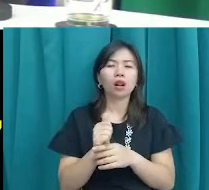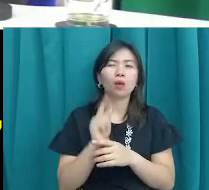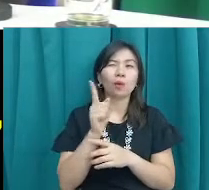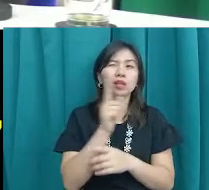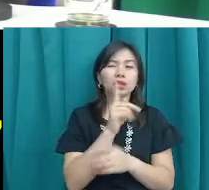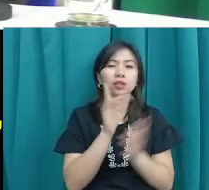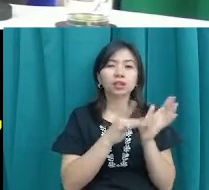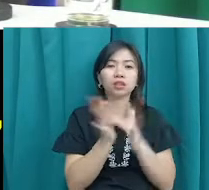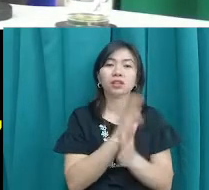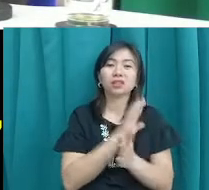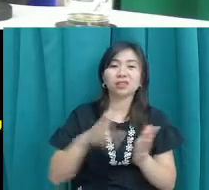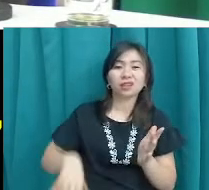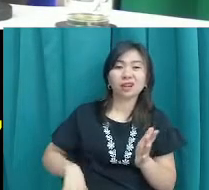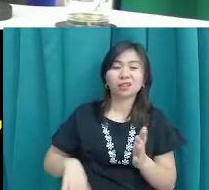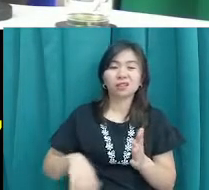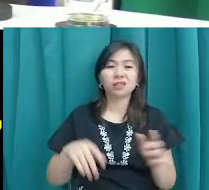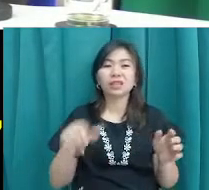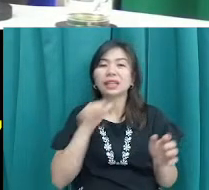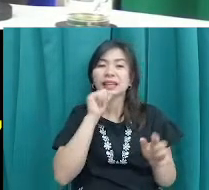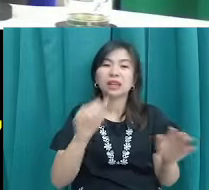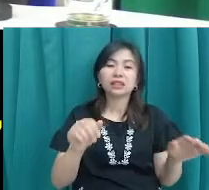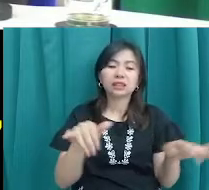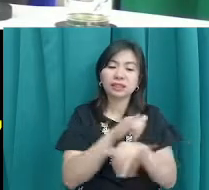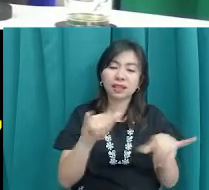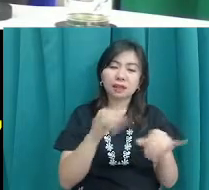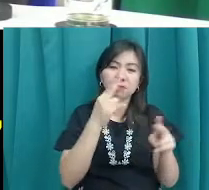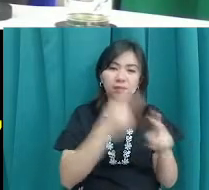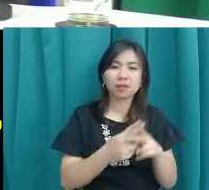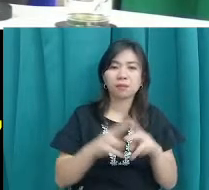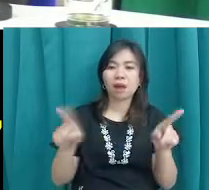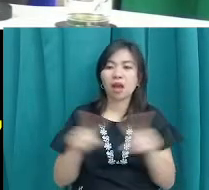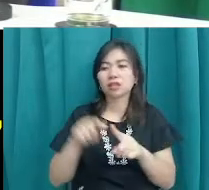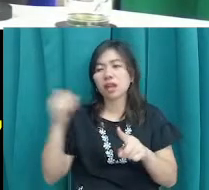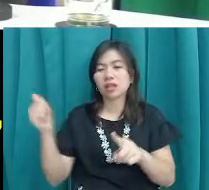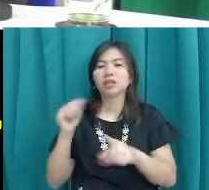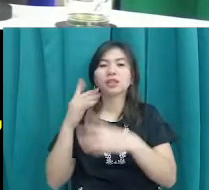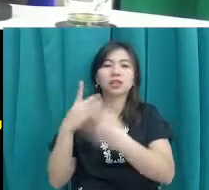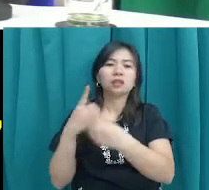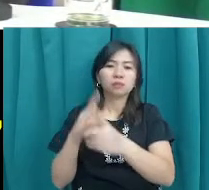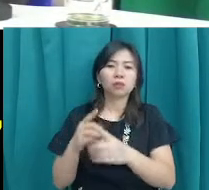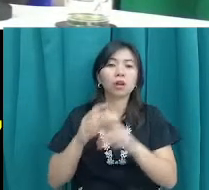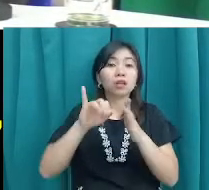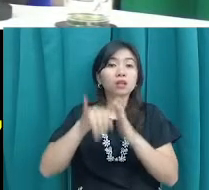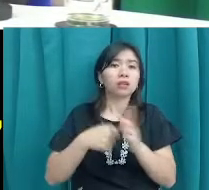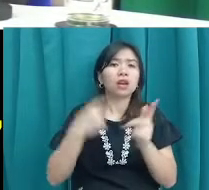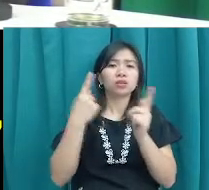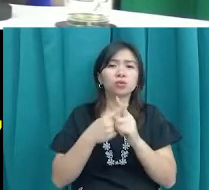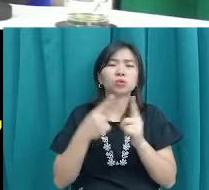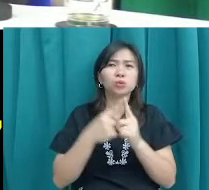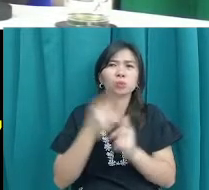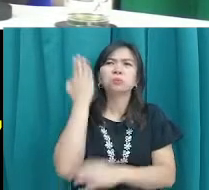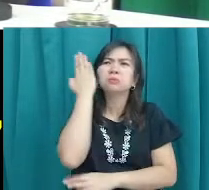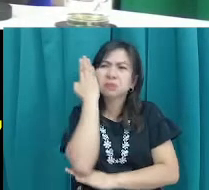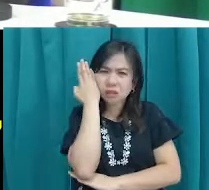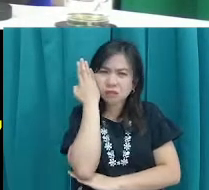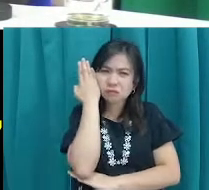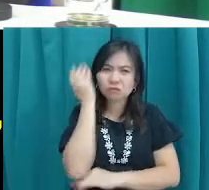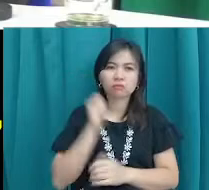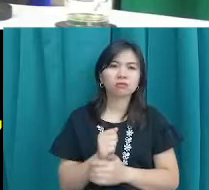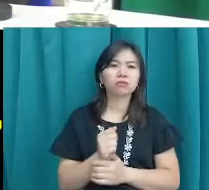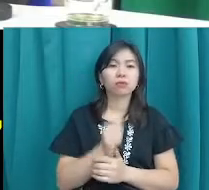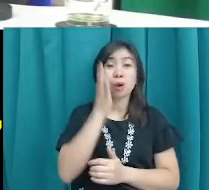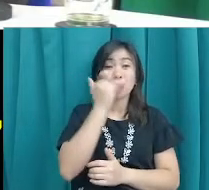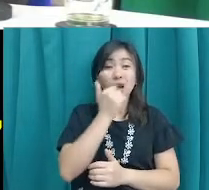just to pretend and to let those people around him hear how close he is. Kasi treasurer nga eh. Magaling. Treasurer nga